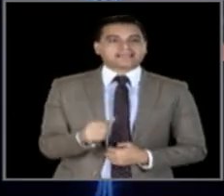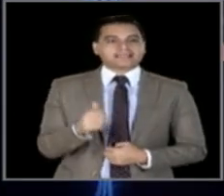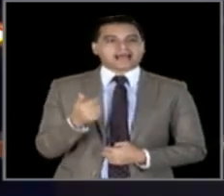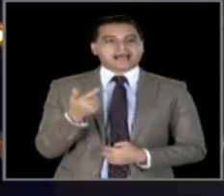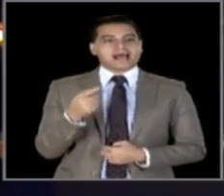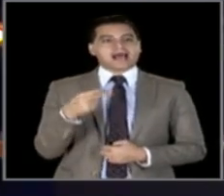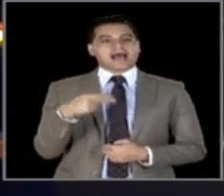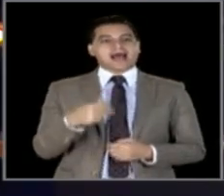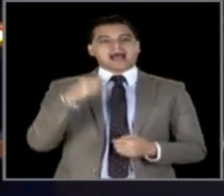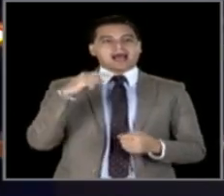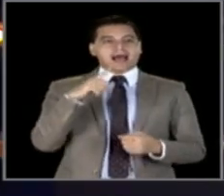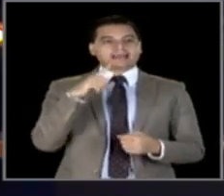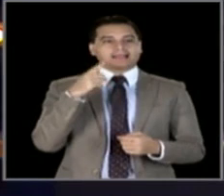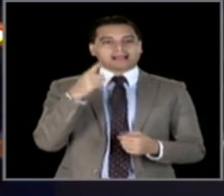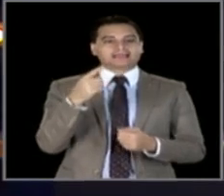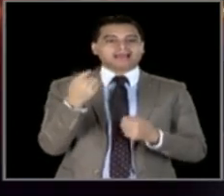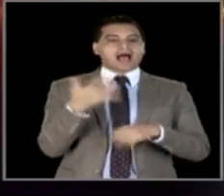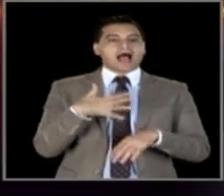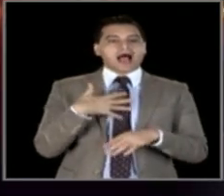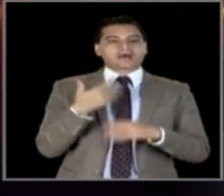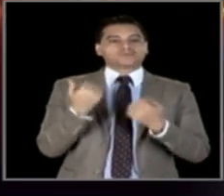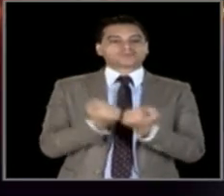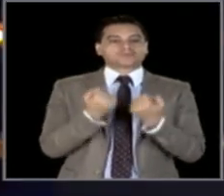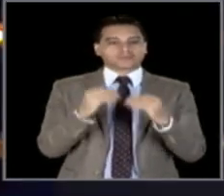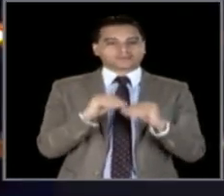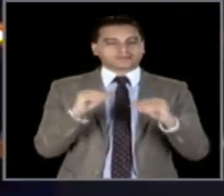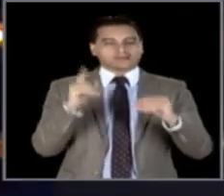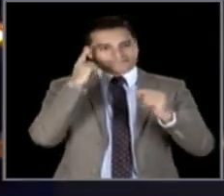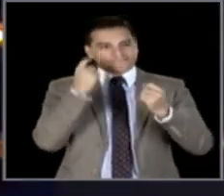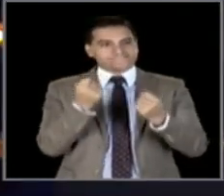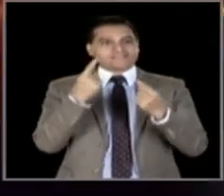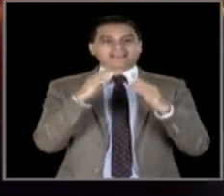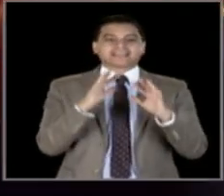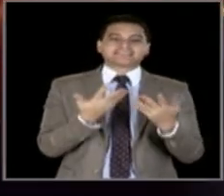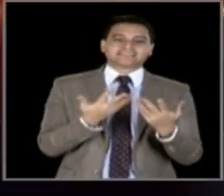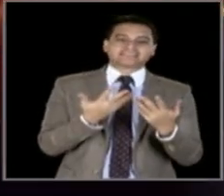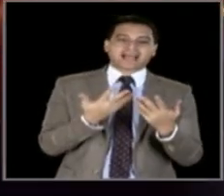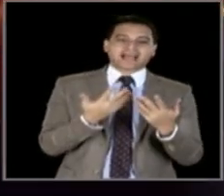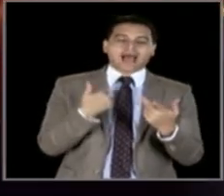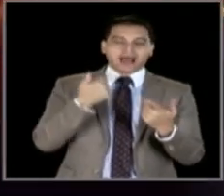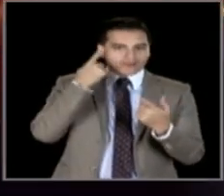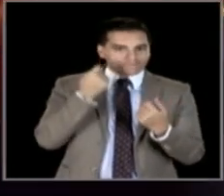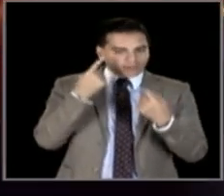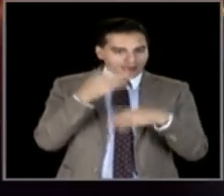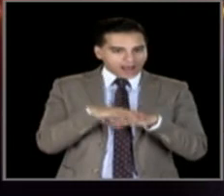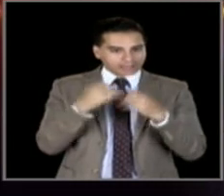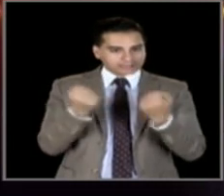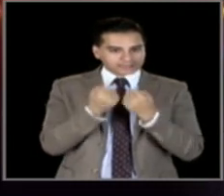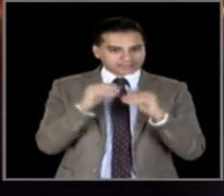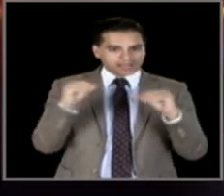لله. موضوع اللايف كوتش، جاتك الفكرة ازاي؟ هو جاتلي الفكرة برضو في تالتة